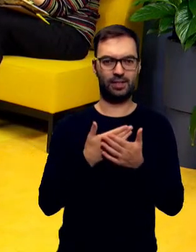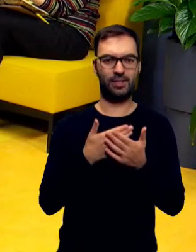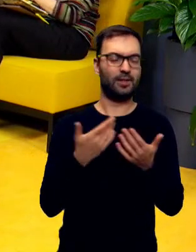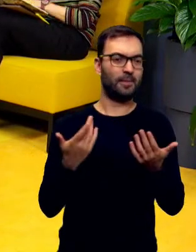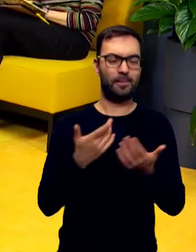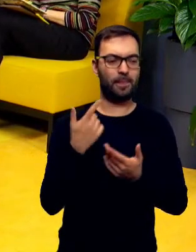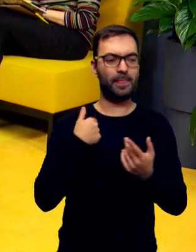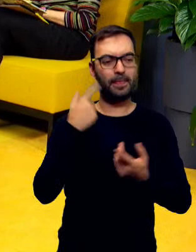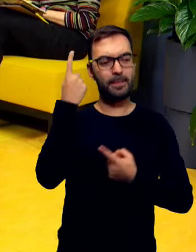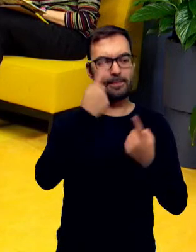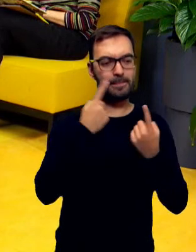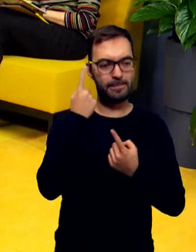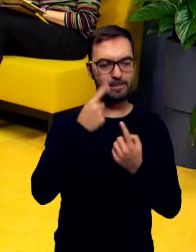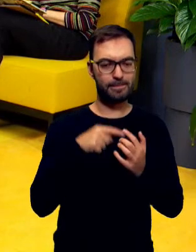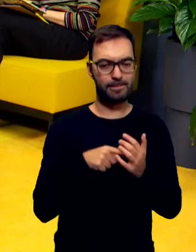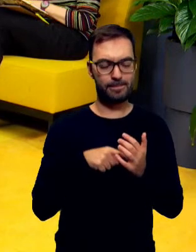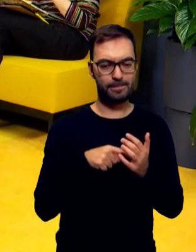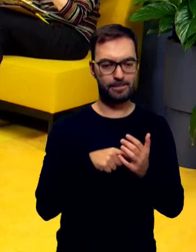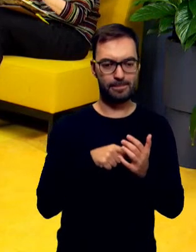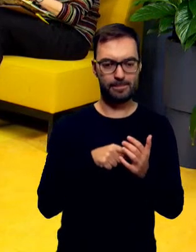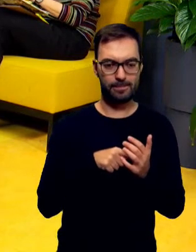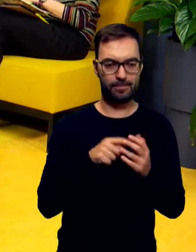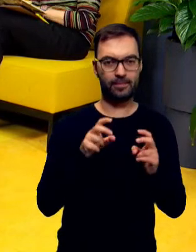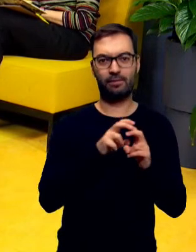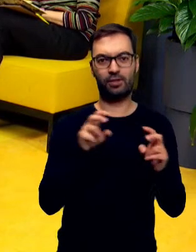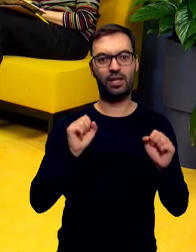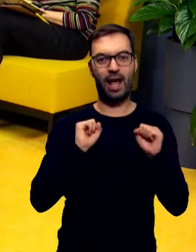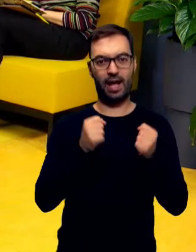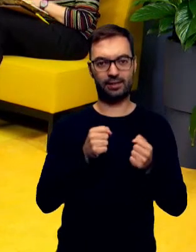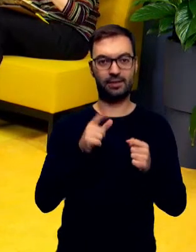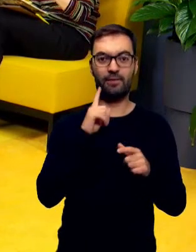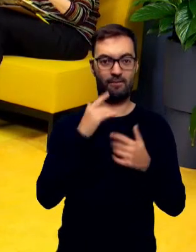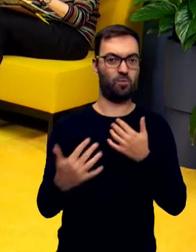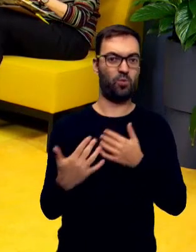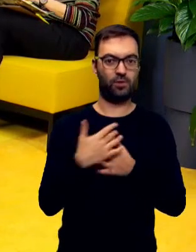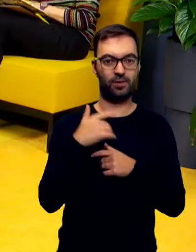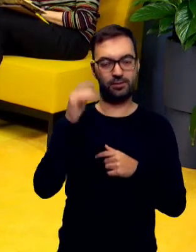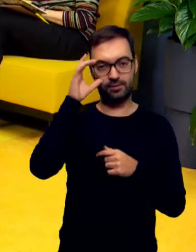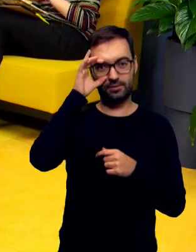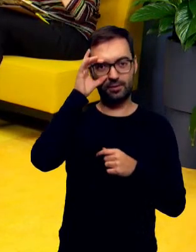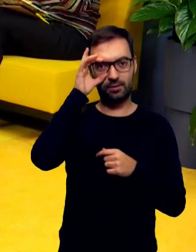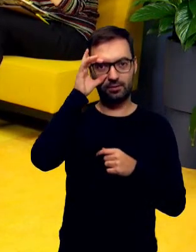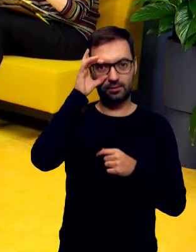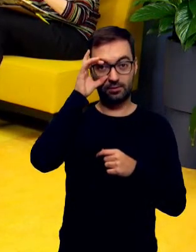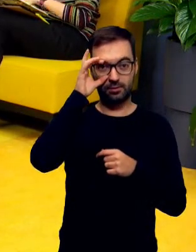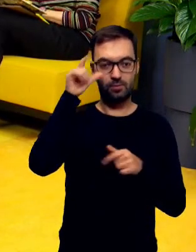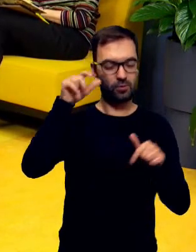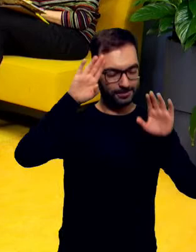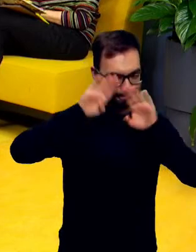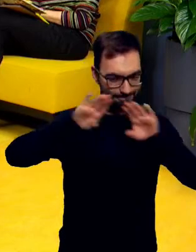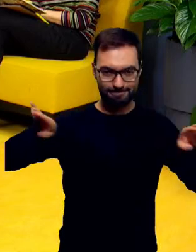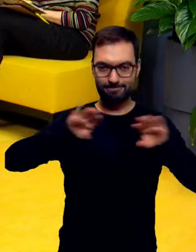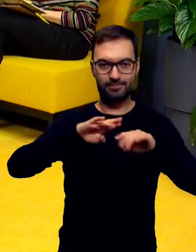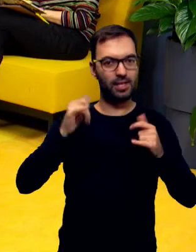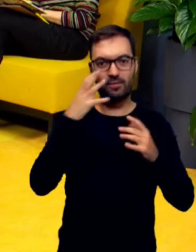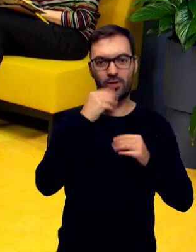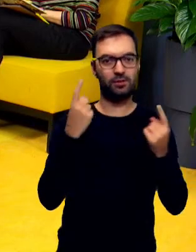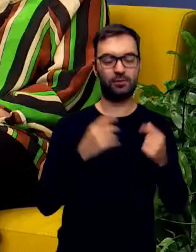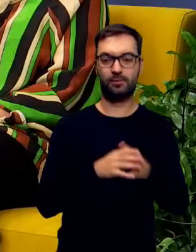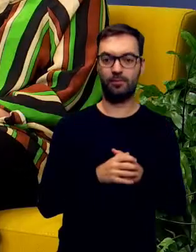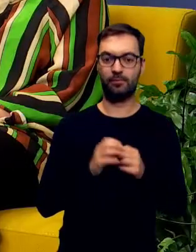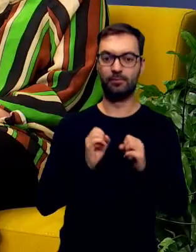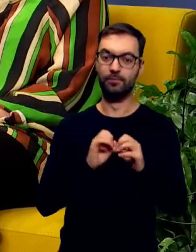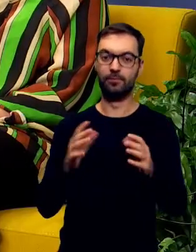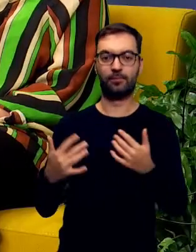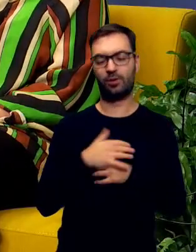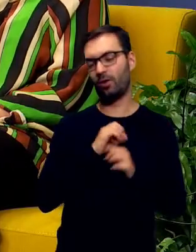to jakoś w czasie takich akcji na Was wpływa, musicie sobie po prostu odpychać to wszystko, jak to wygląda? Czy to no